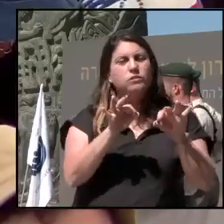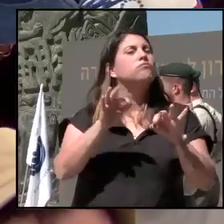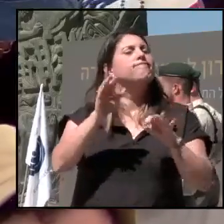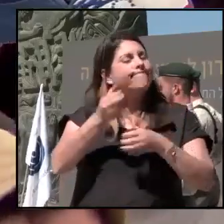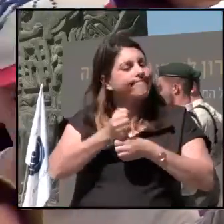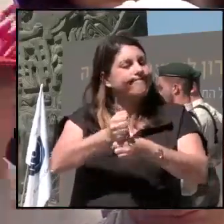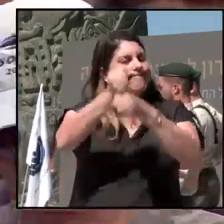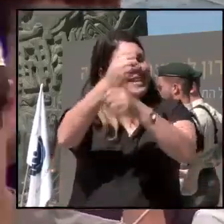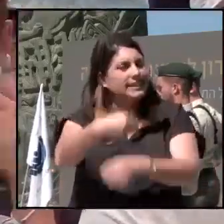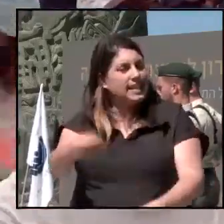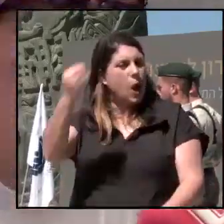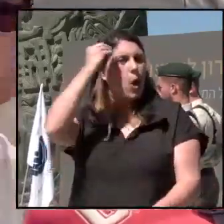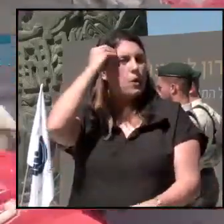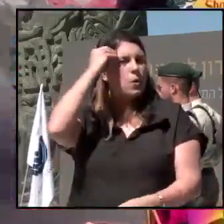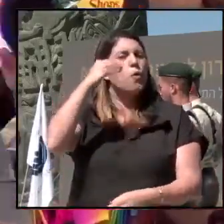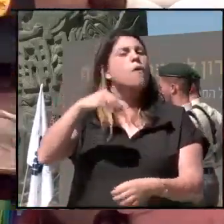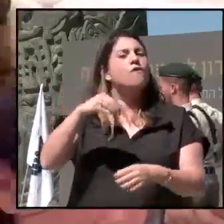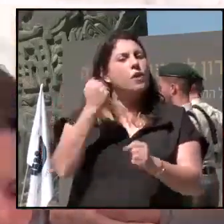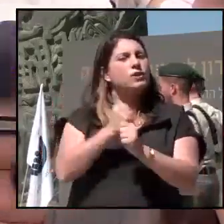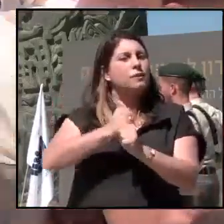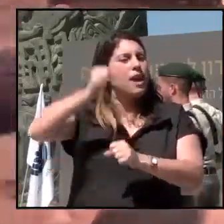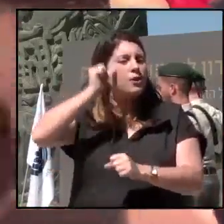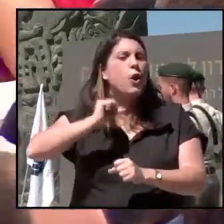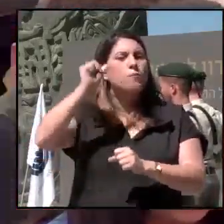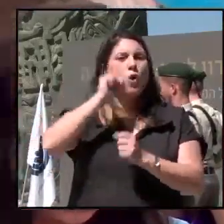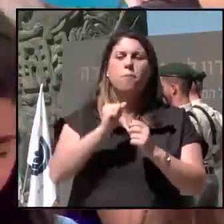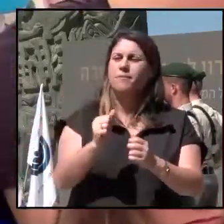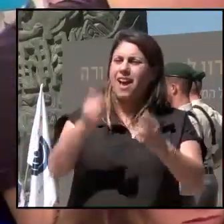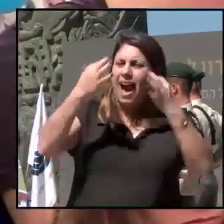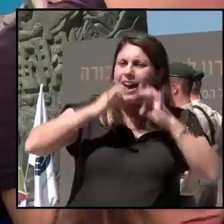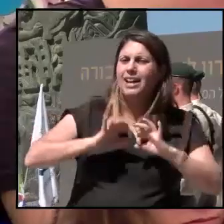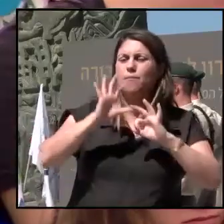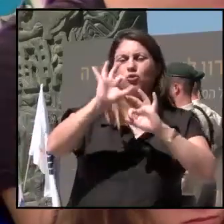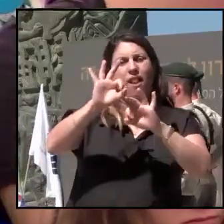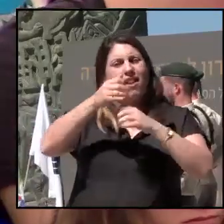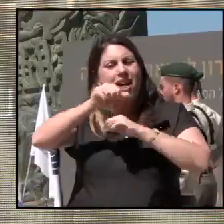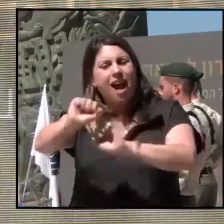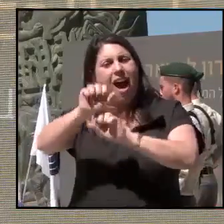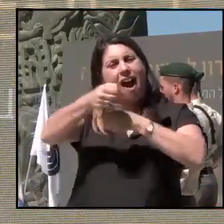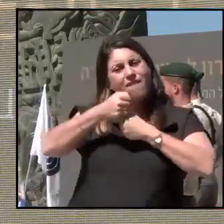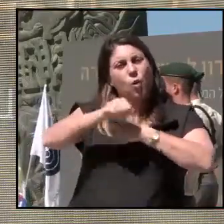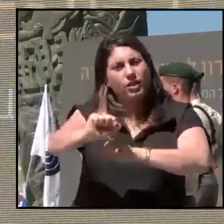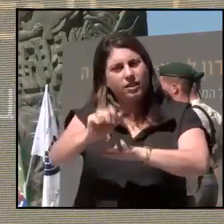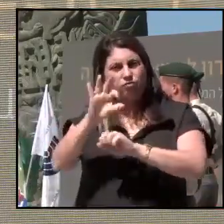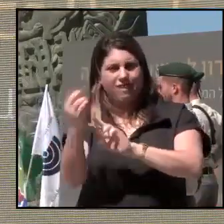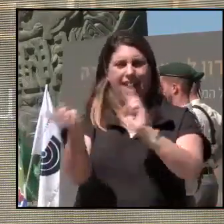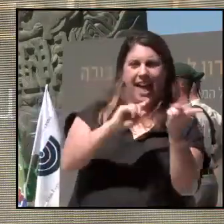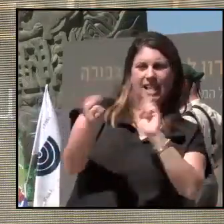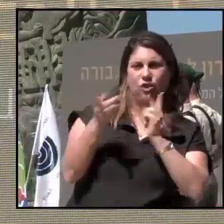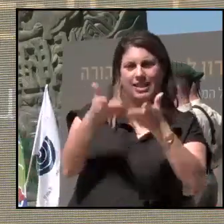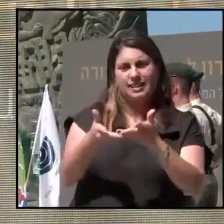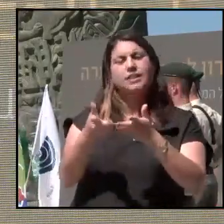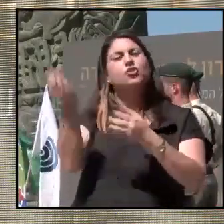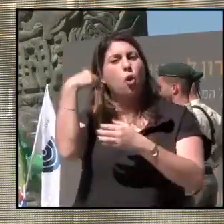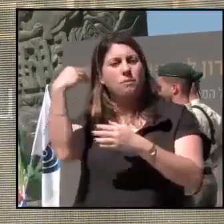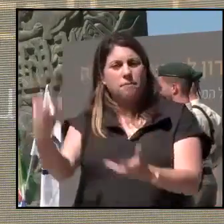הזיכרון ומיישמים יום יום הלכה למעשה את ערכי הערבות ההדדית הנלמדים מהמצילים היהודים, ותורמים לחברה,